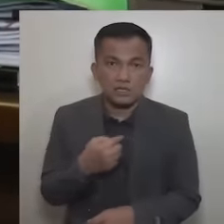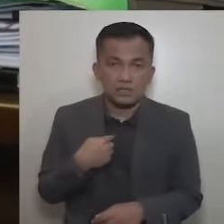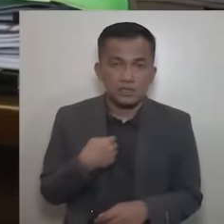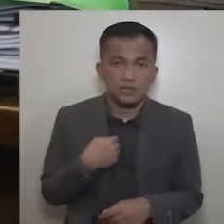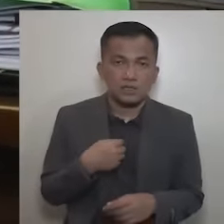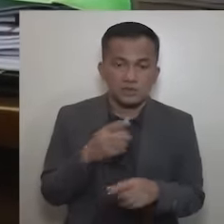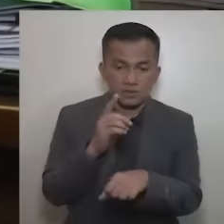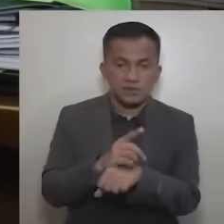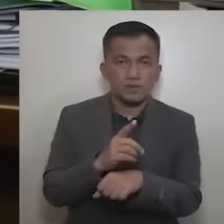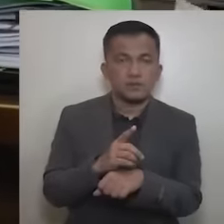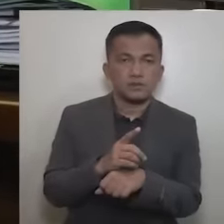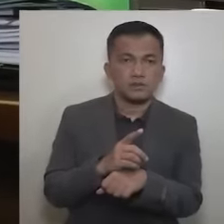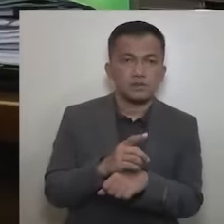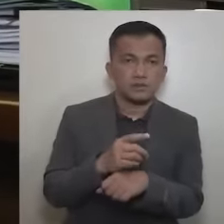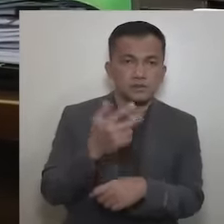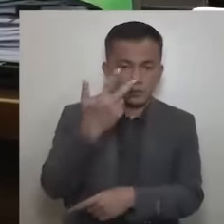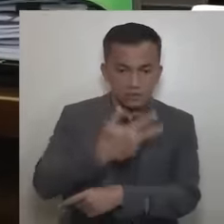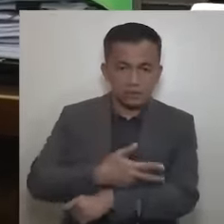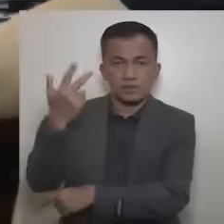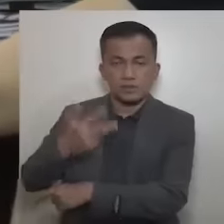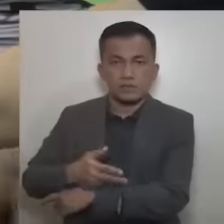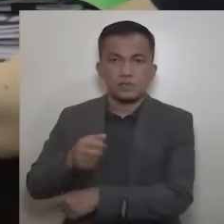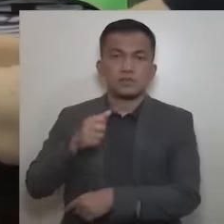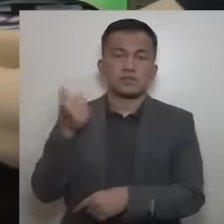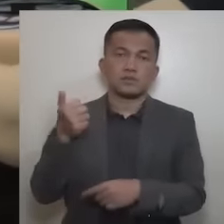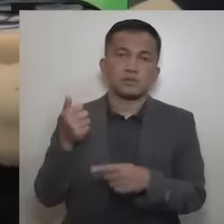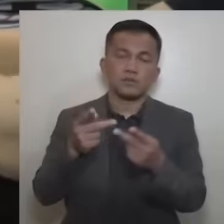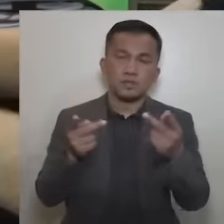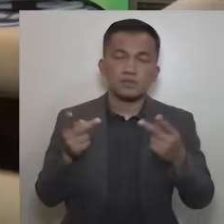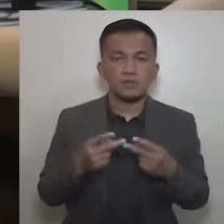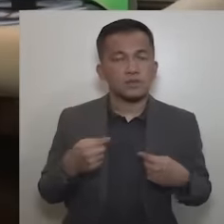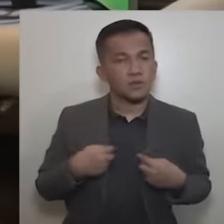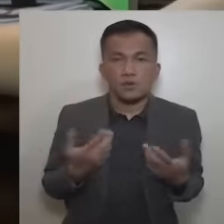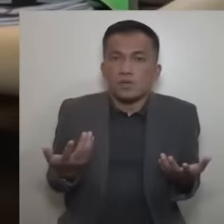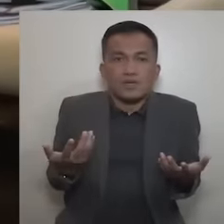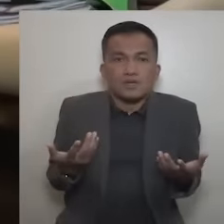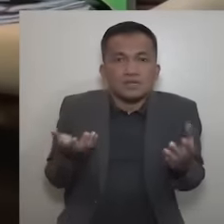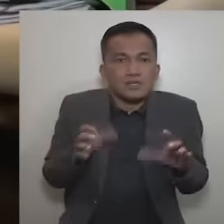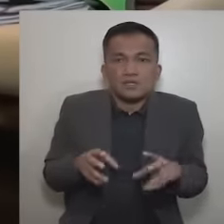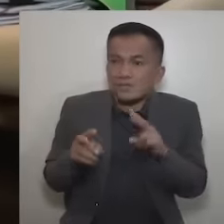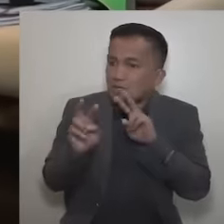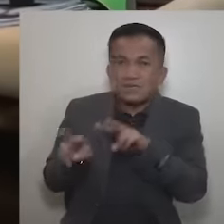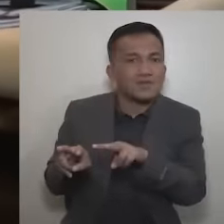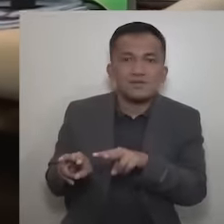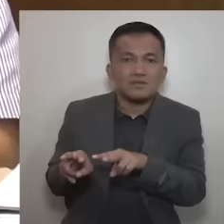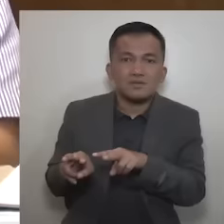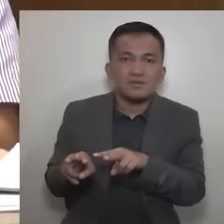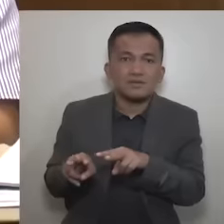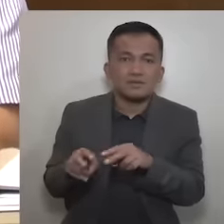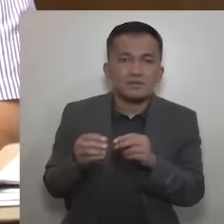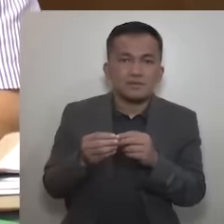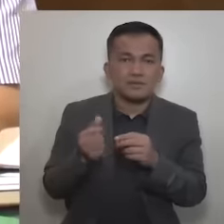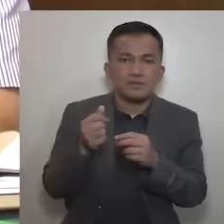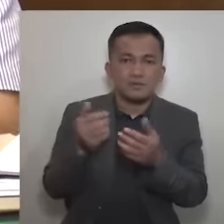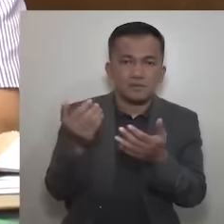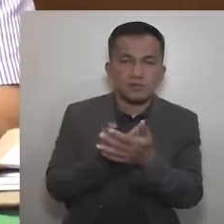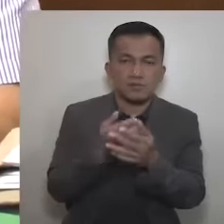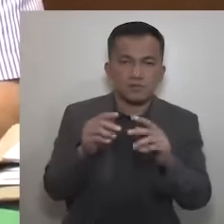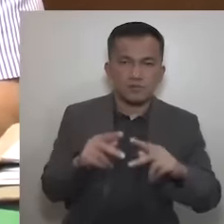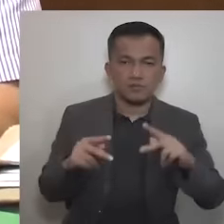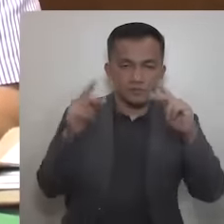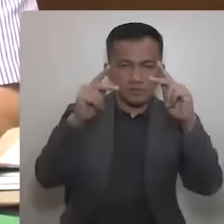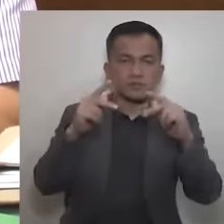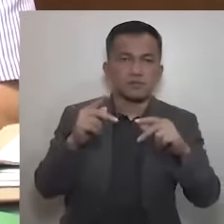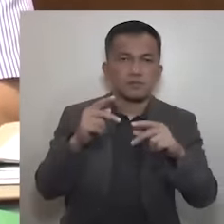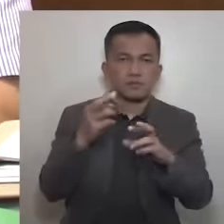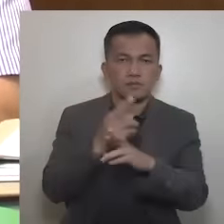ako, tas duty ko, every 3 days po, nasa ibang lugar pa po ako. So wala talagang chance na makita ko po yan. No, so bagong promote ka lang apo,